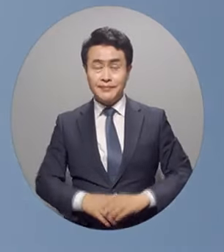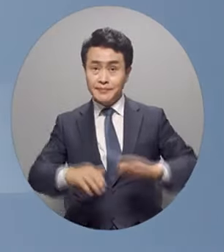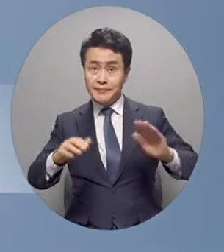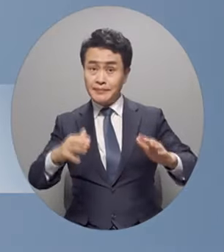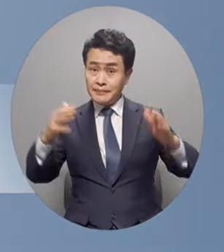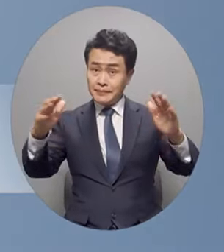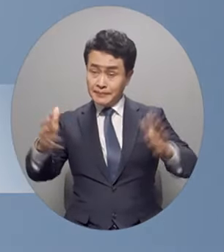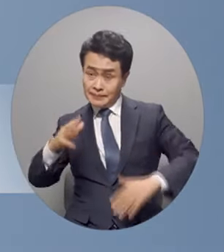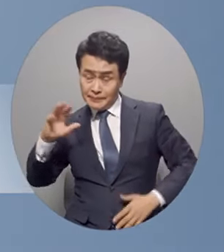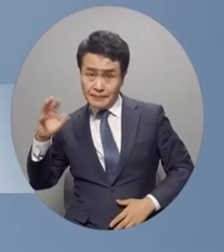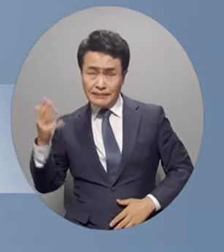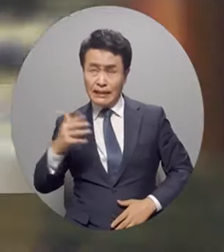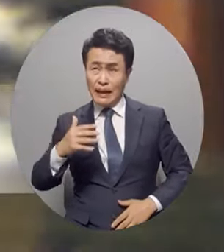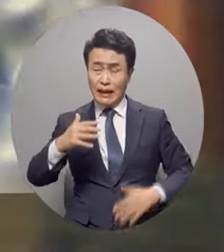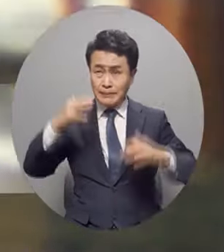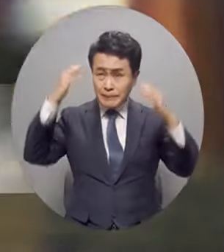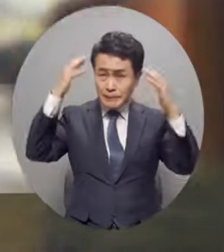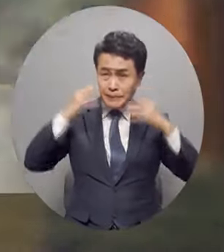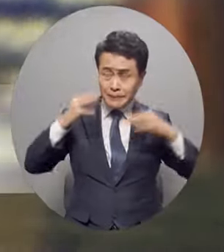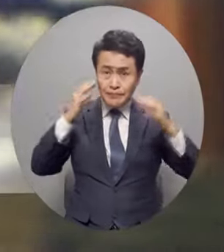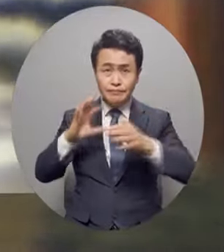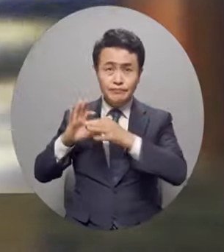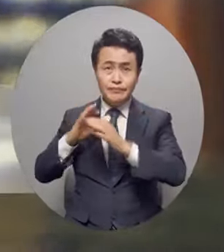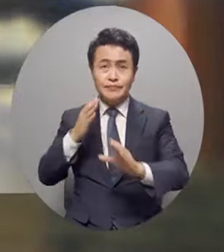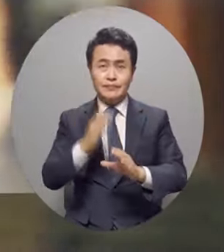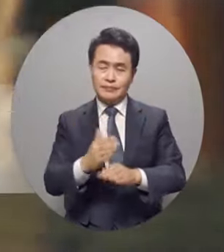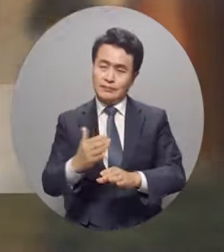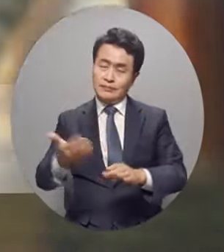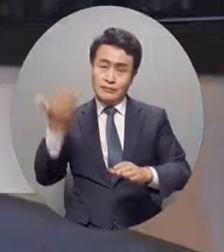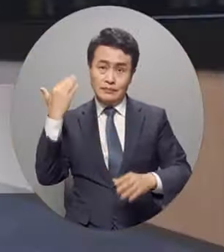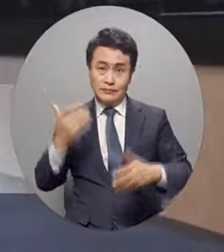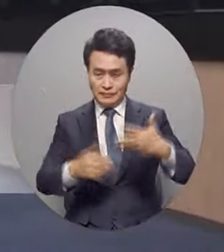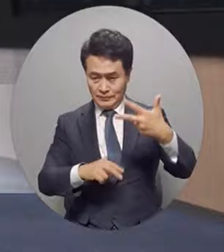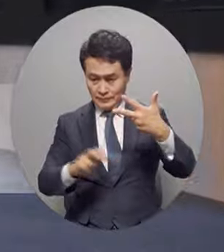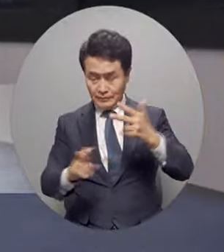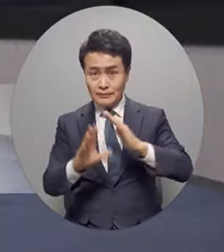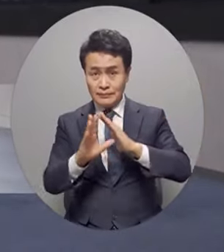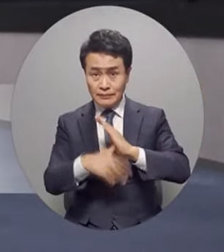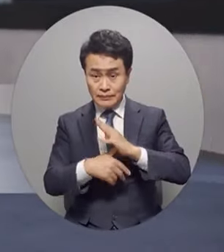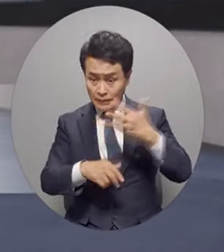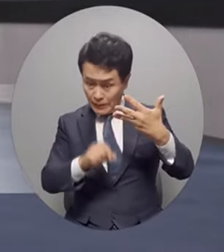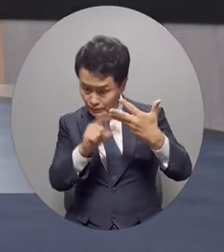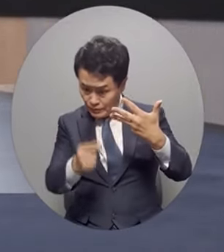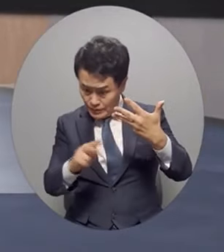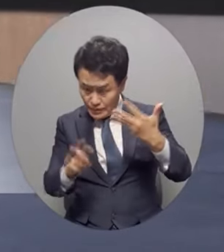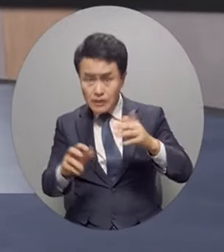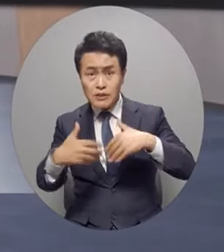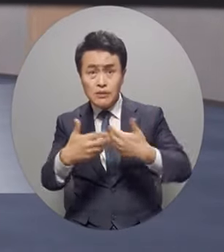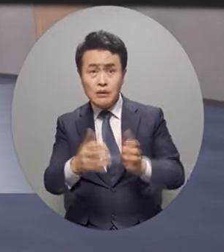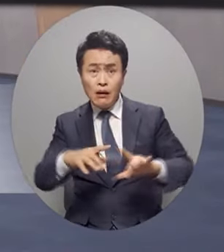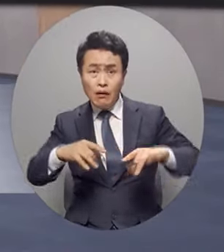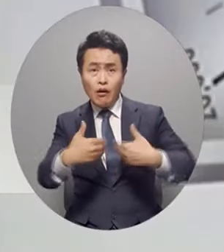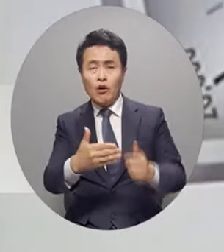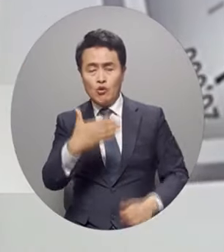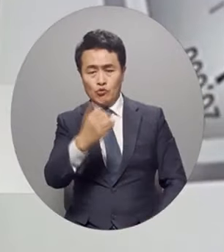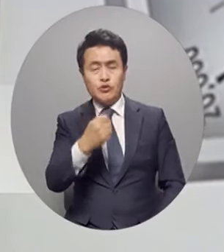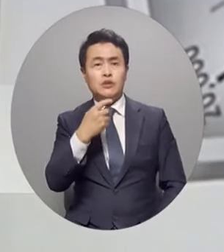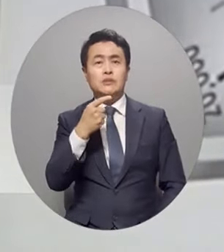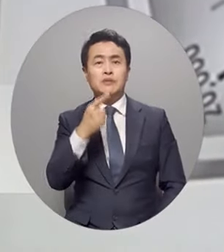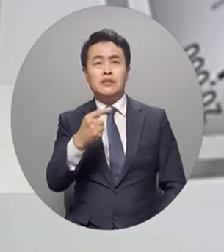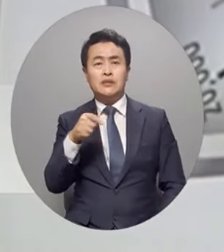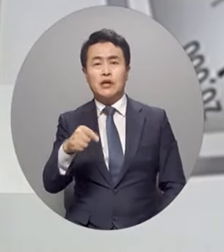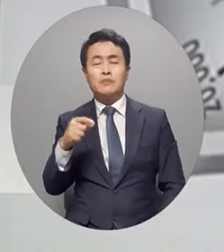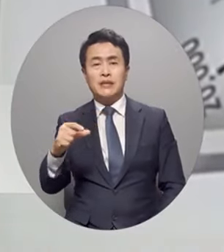태풍의 영향으로 찌는 듯한 무더위가 이어졌던 지난 20일 최대 전력 수요는 97.1기가와트.